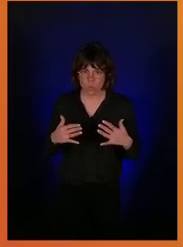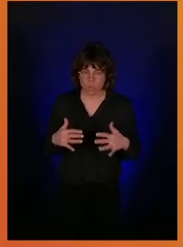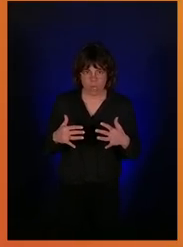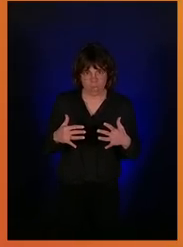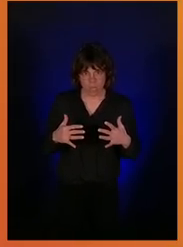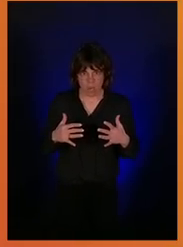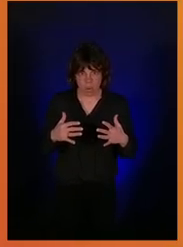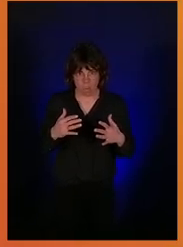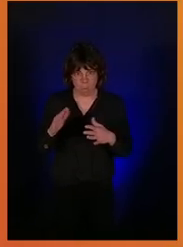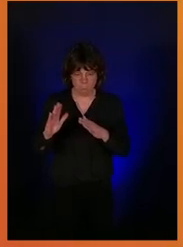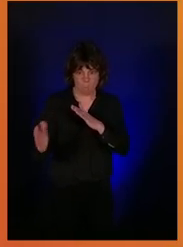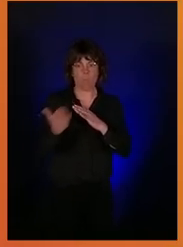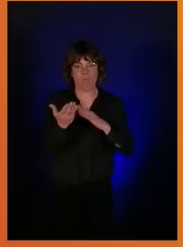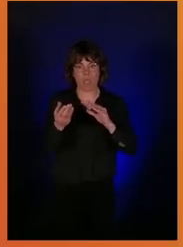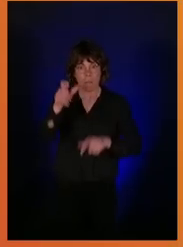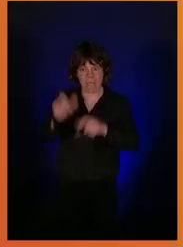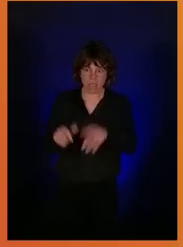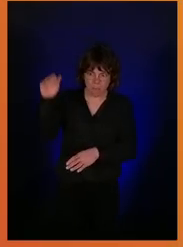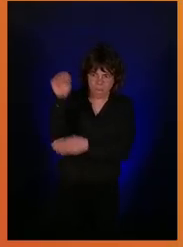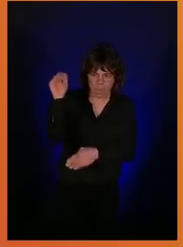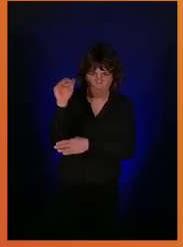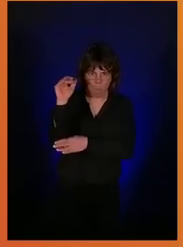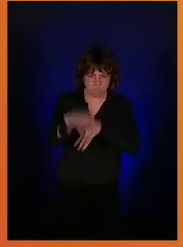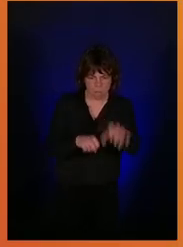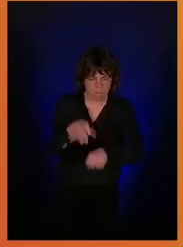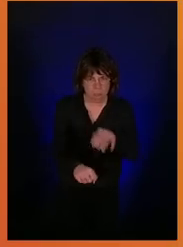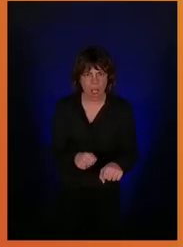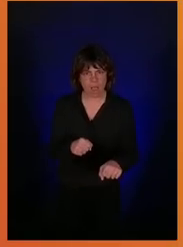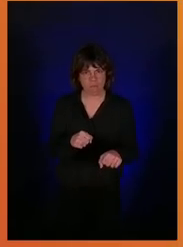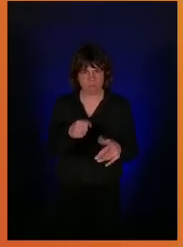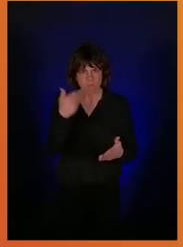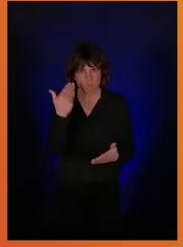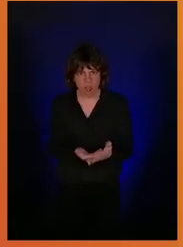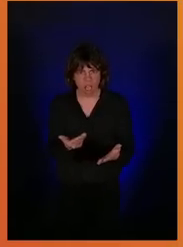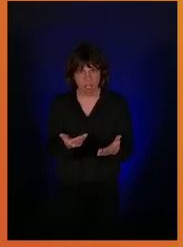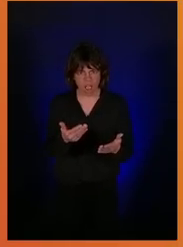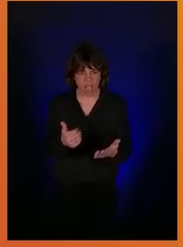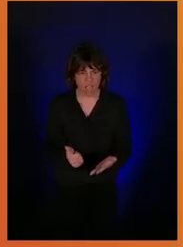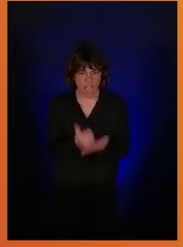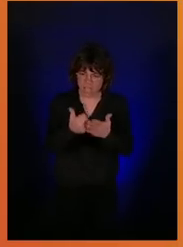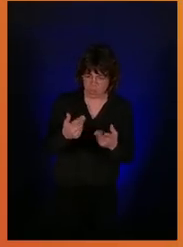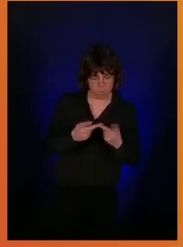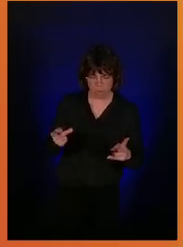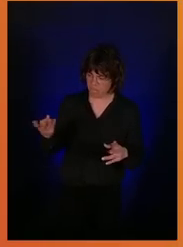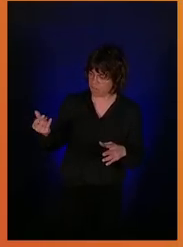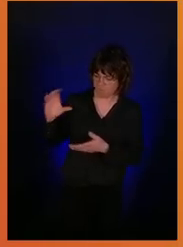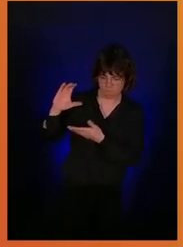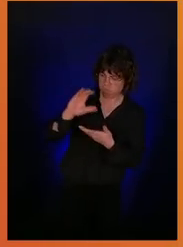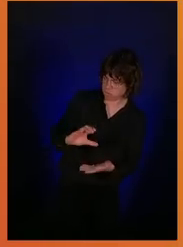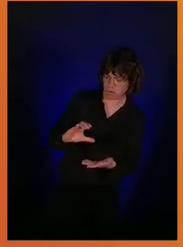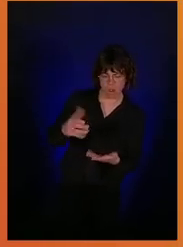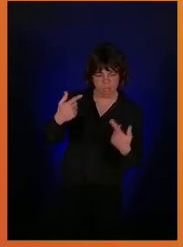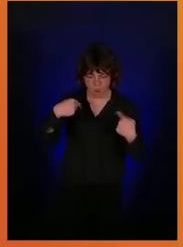exploser les attaques patronales qui, tout en empochant le ruissellement des aides publiques décidées par un